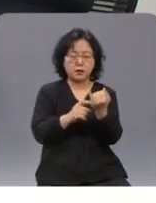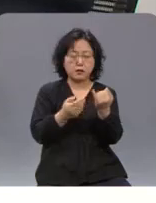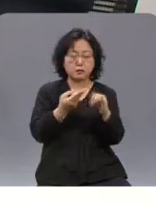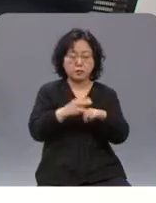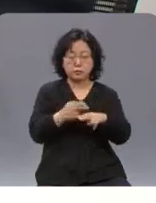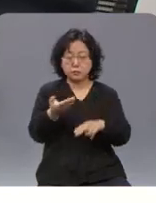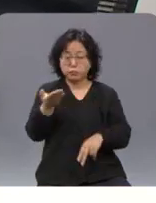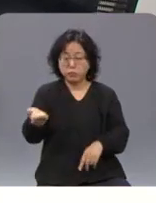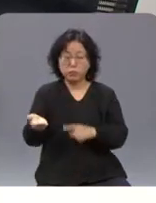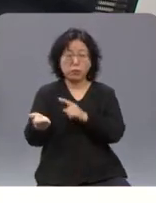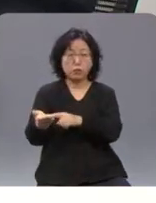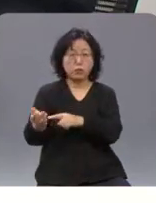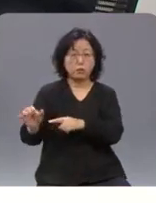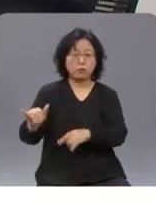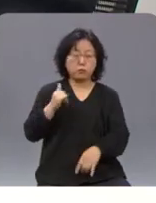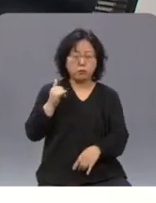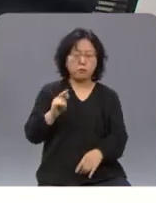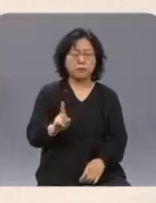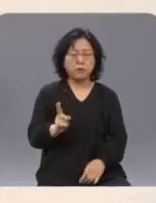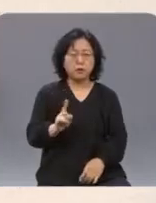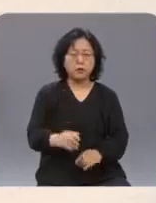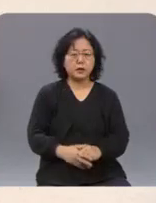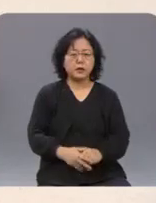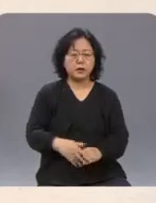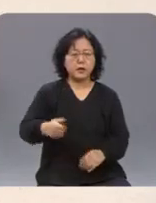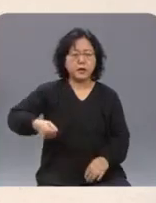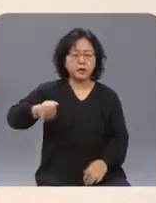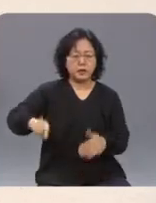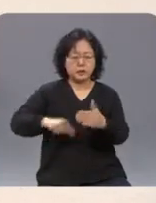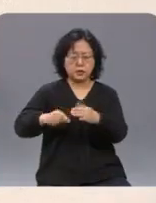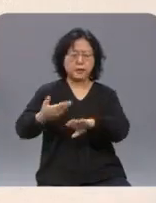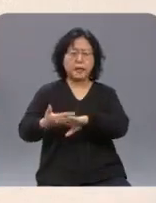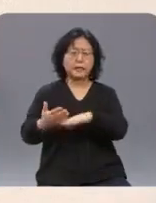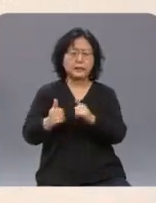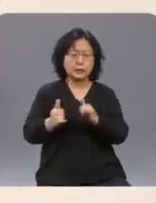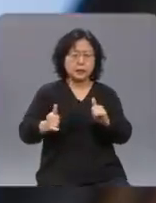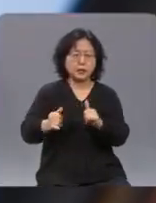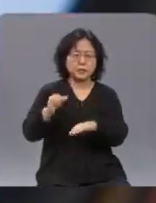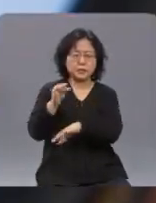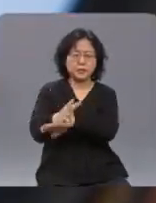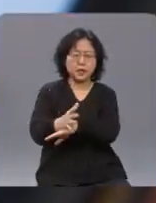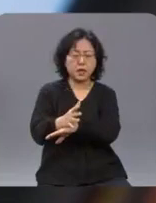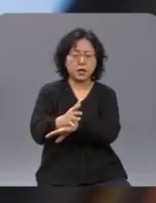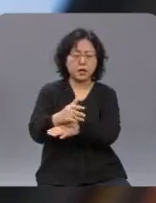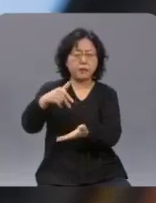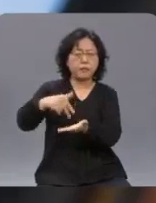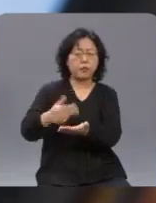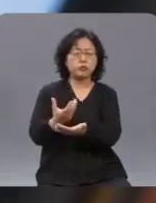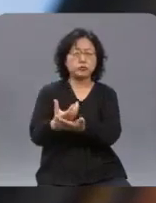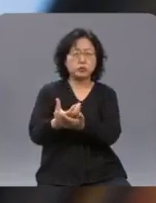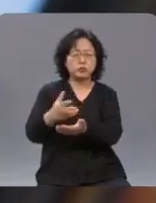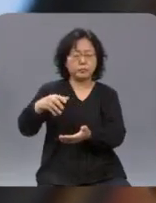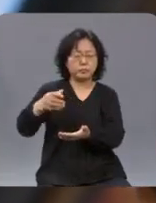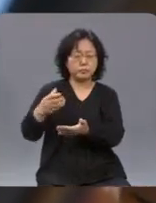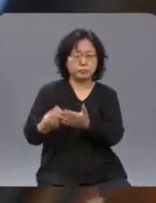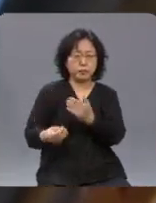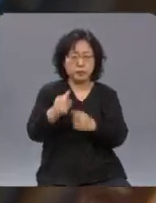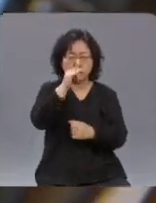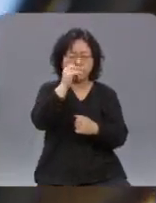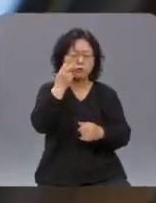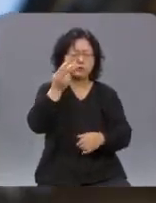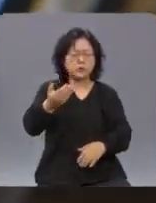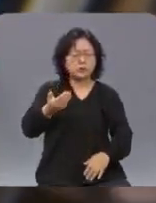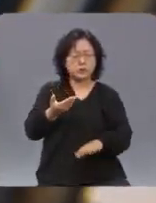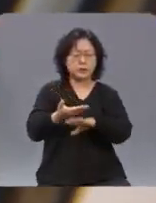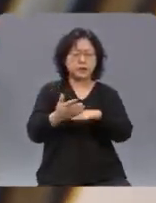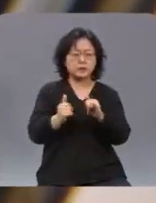지인으로부터 당혹스러운 연락을 받았습니다 핸드백 안에 낯선 사람의 구매 이력이 담긴 보증서가 들어 있었다는 건데 두